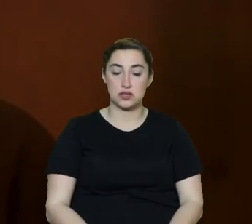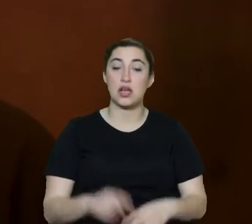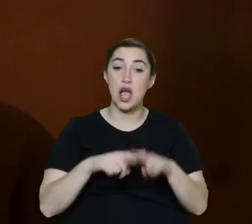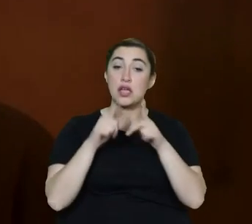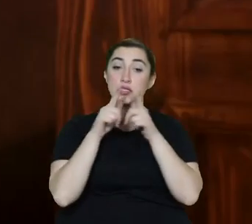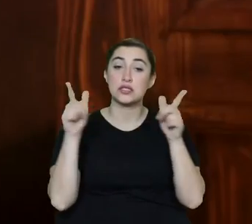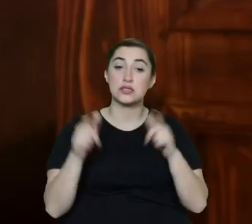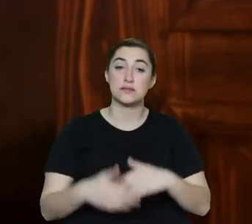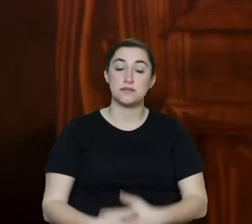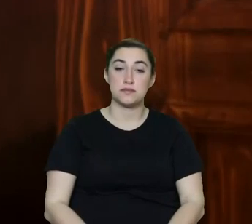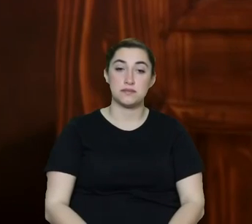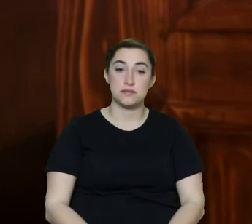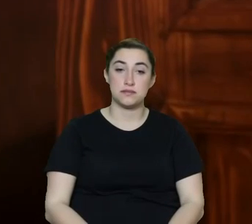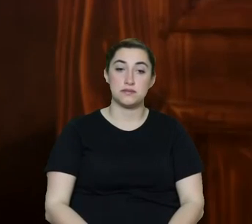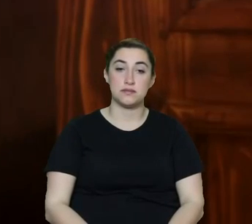Kasım!